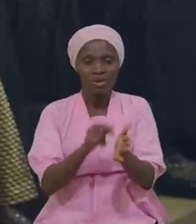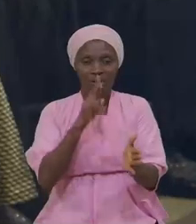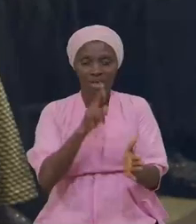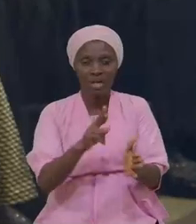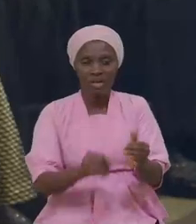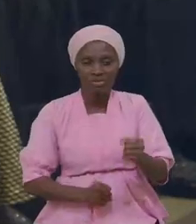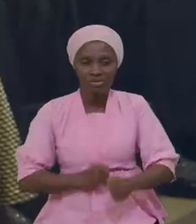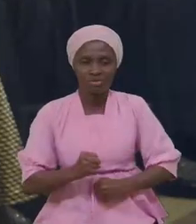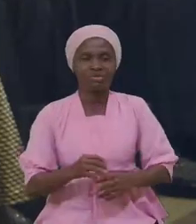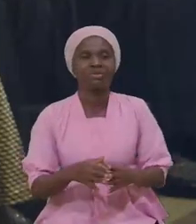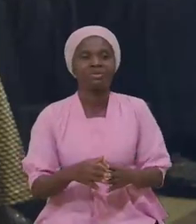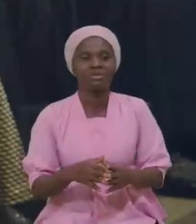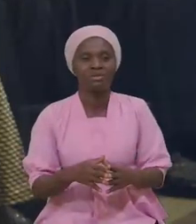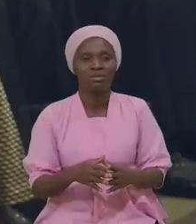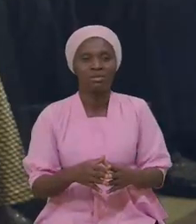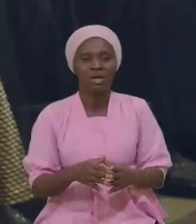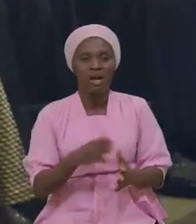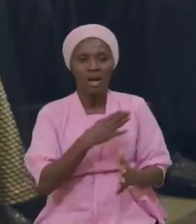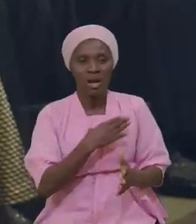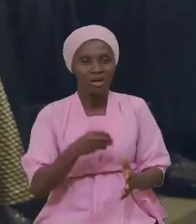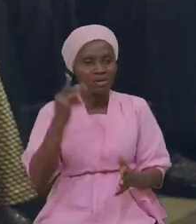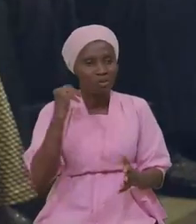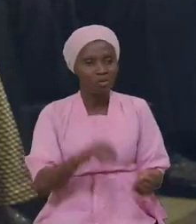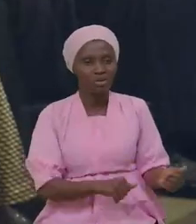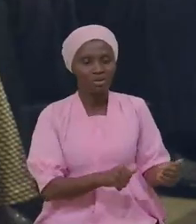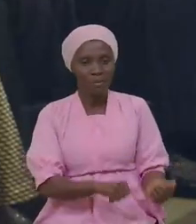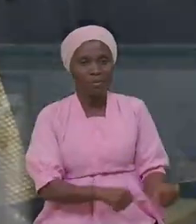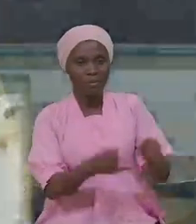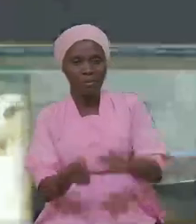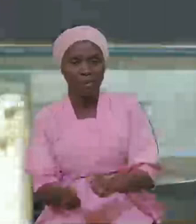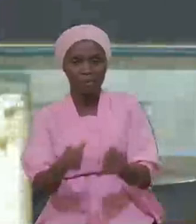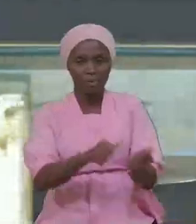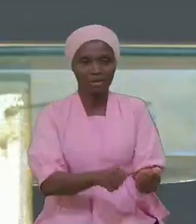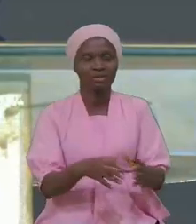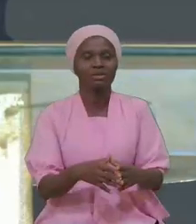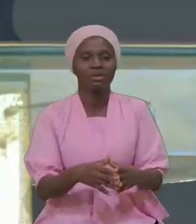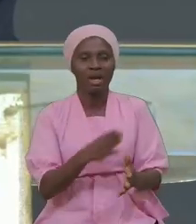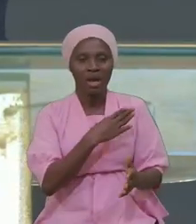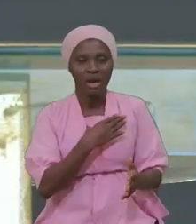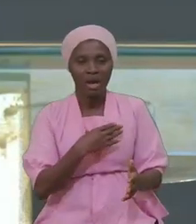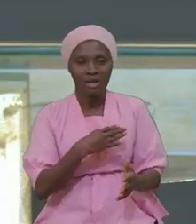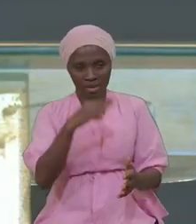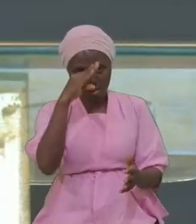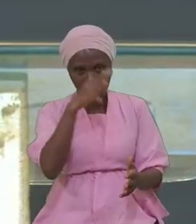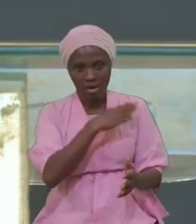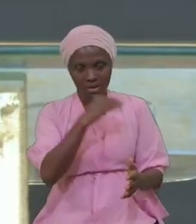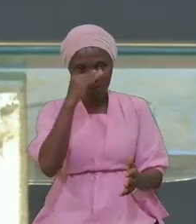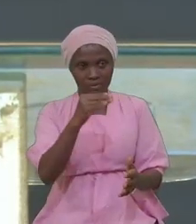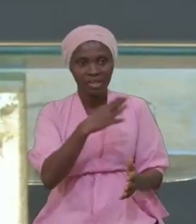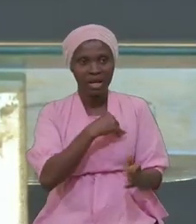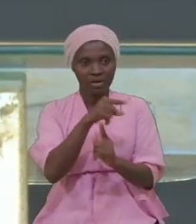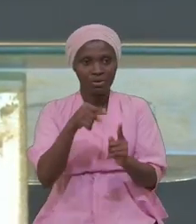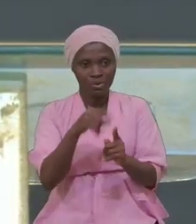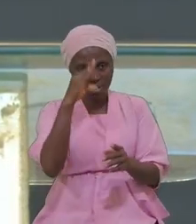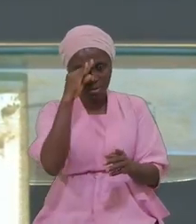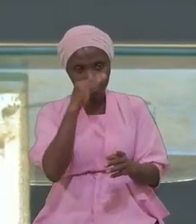souffrent. Et aussitôt, il fut baptisé, lui et tous les siens. Les ayant